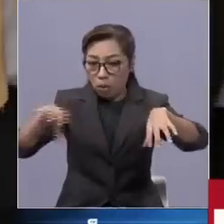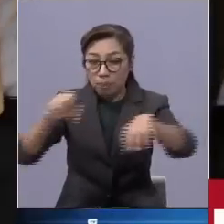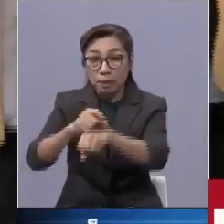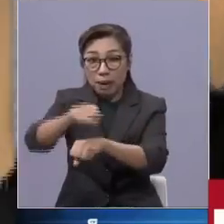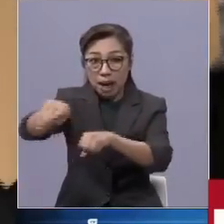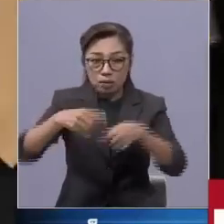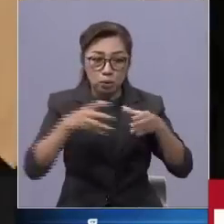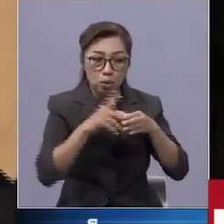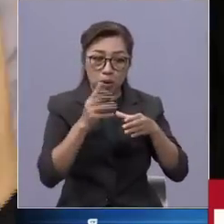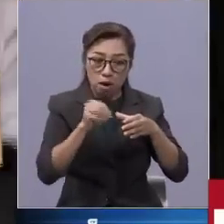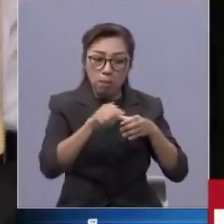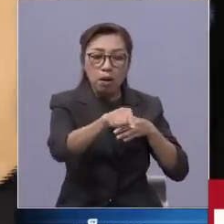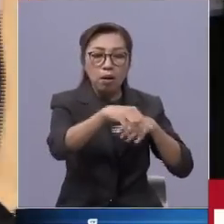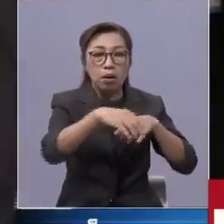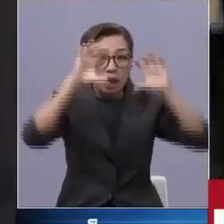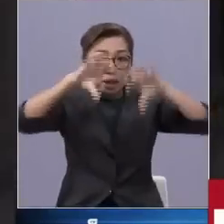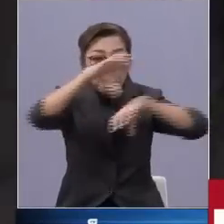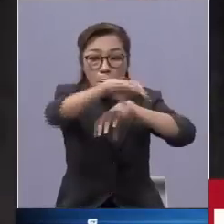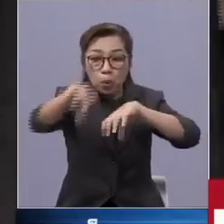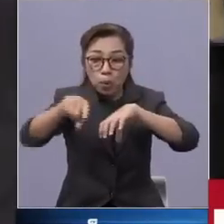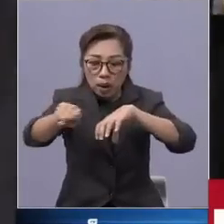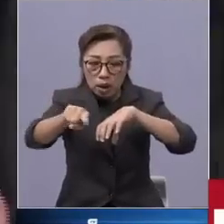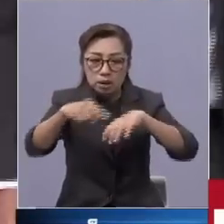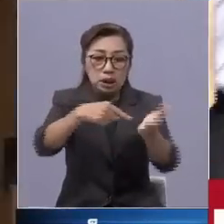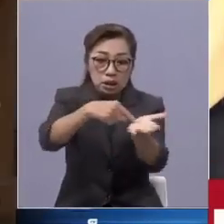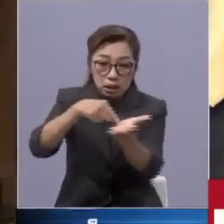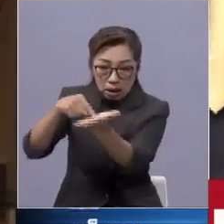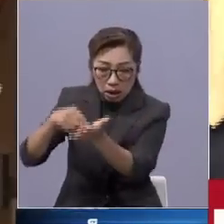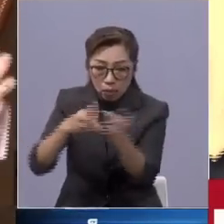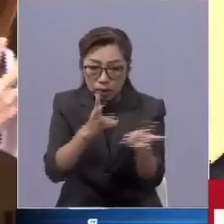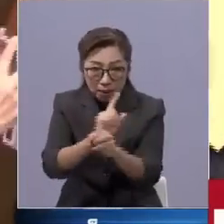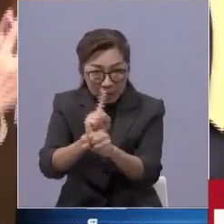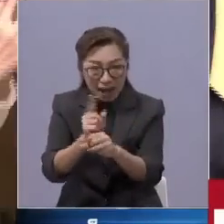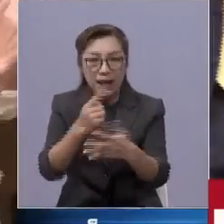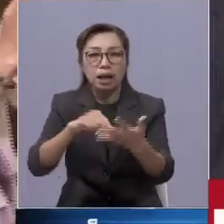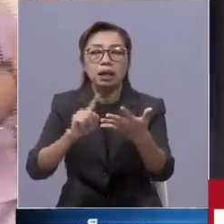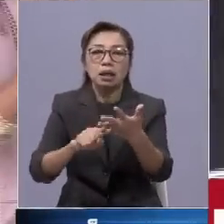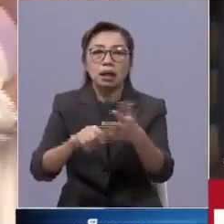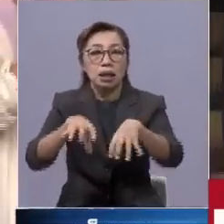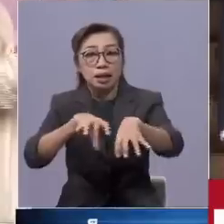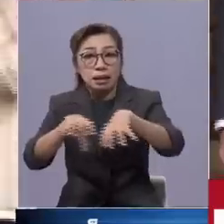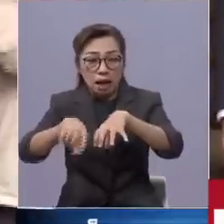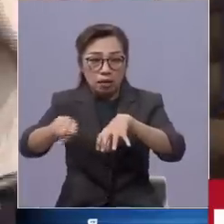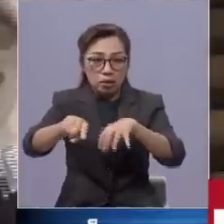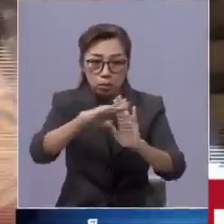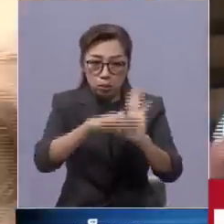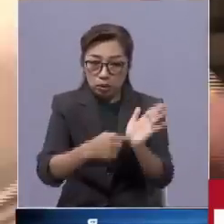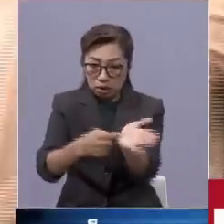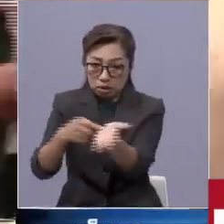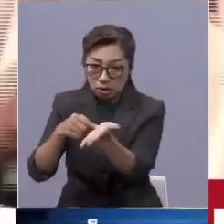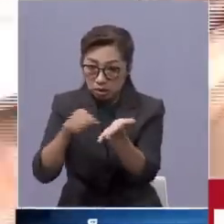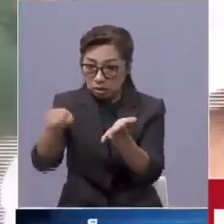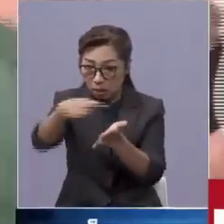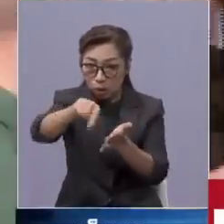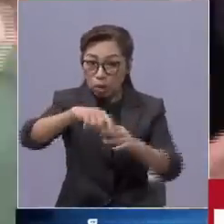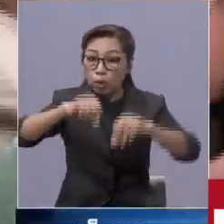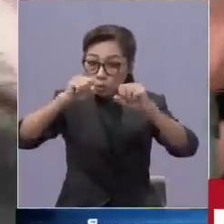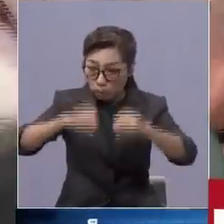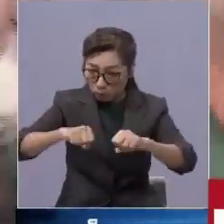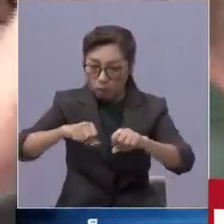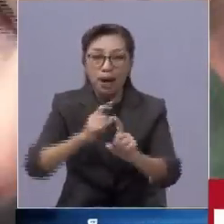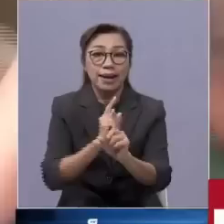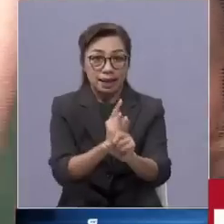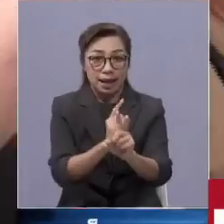นตรีและการจัดวาระเพื่อเสนอต่อคณะรัฐมนตรีเป็นวาระเพื่อทราบหากไม่มีข้อทักท้วงถือเป็นมติคณะรัฐมนตรีที่ตามเ